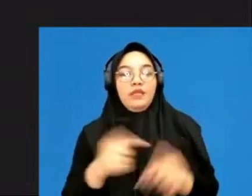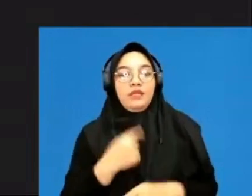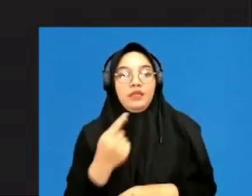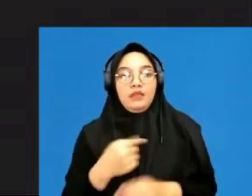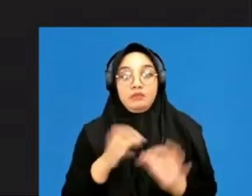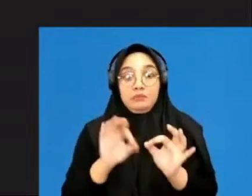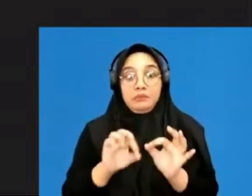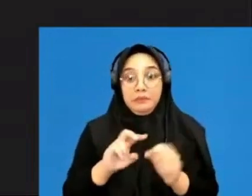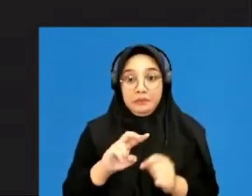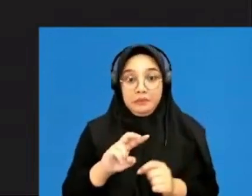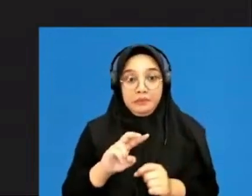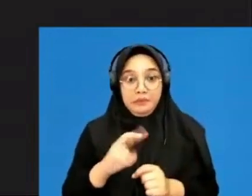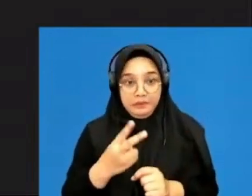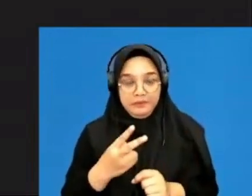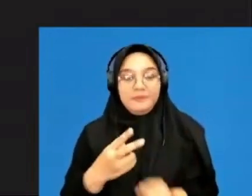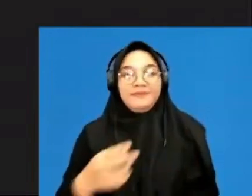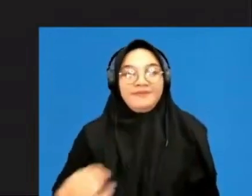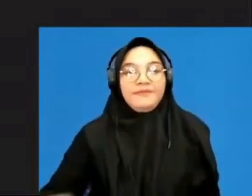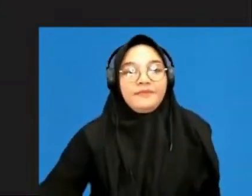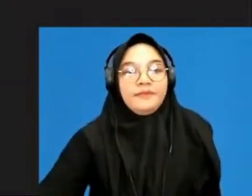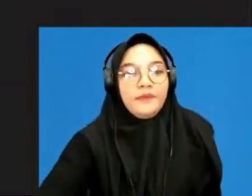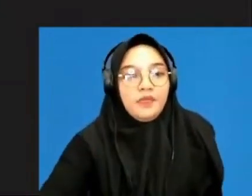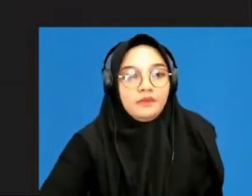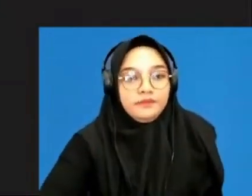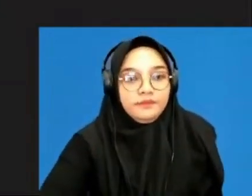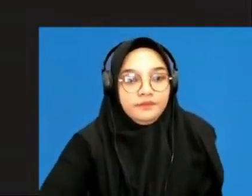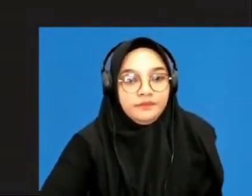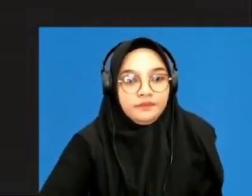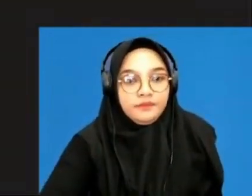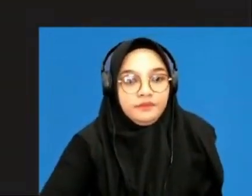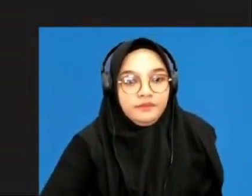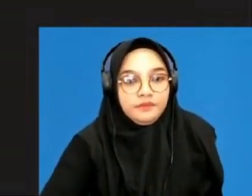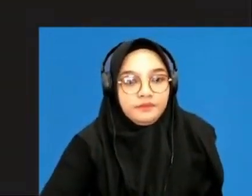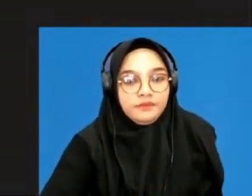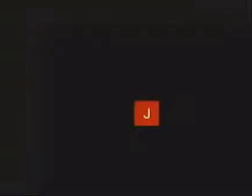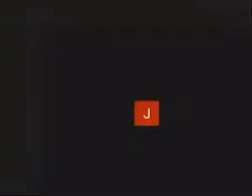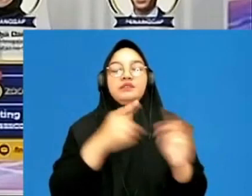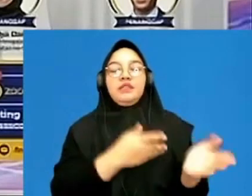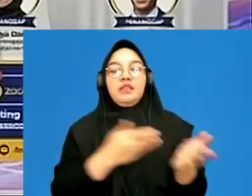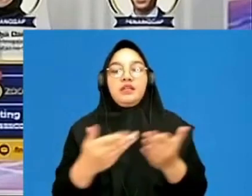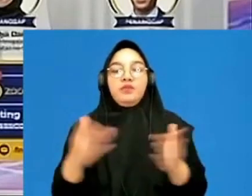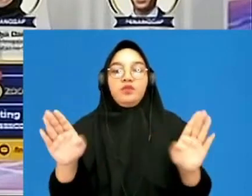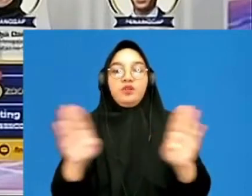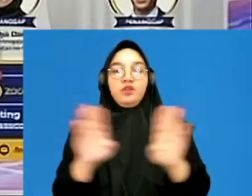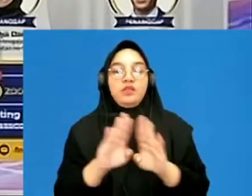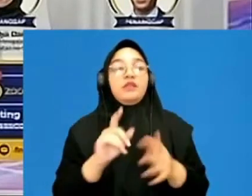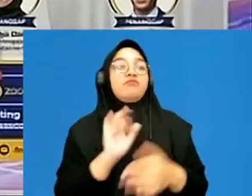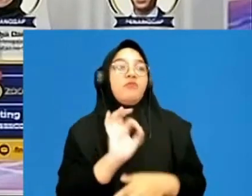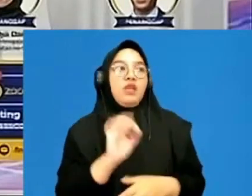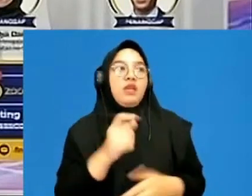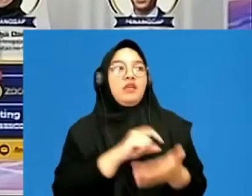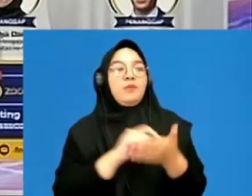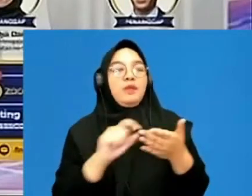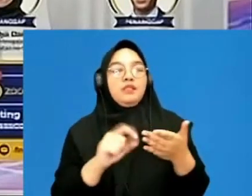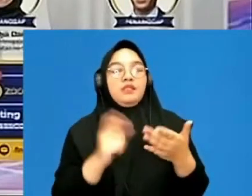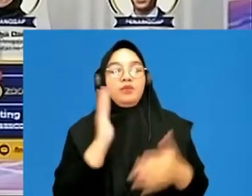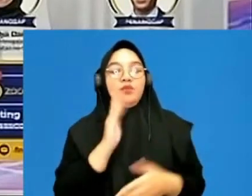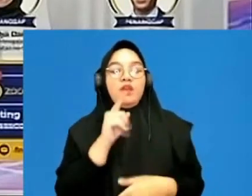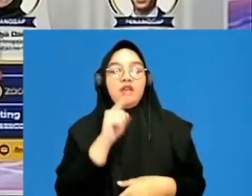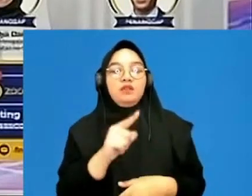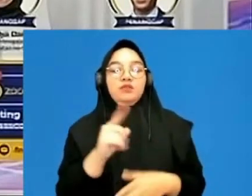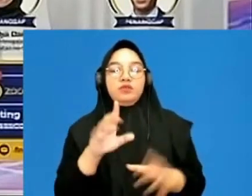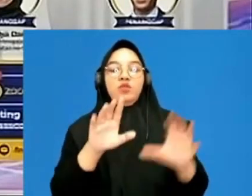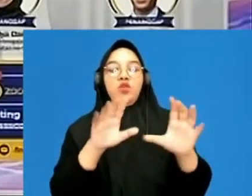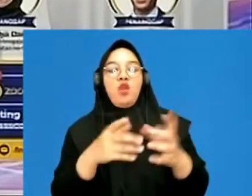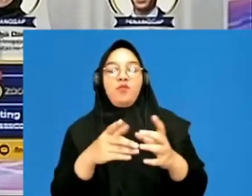menilai siapa pemimpin yang memang memperjuangkan aspirasi dari generasi muda itu adalah kalangan yang